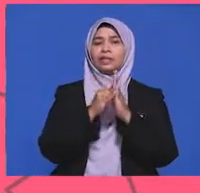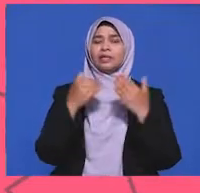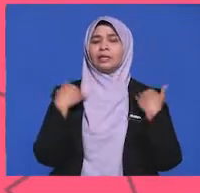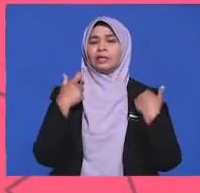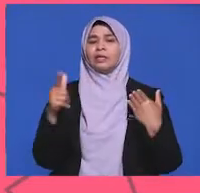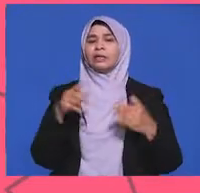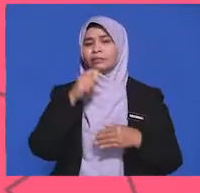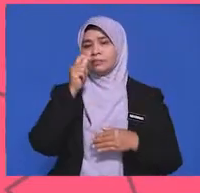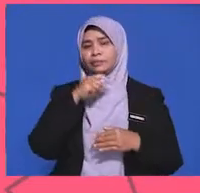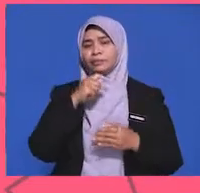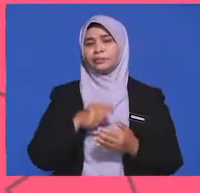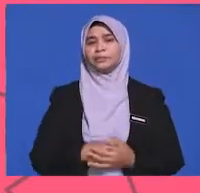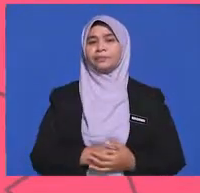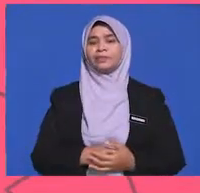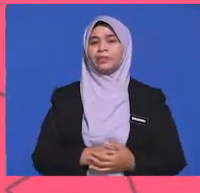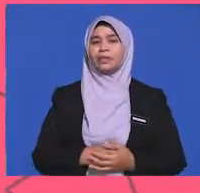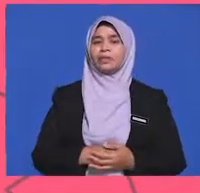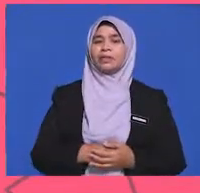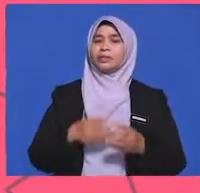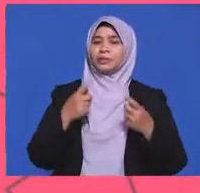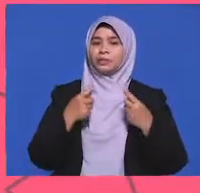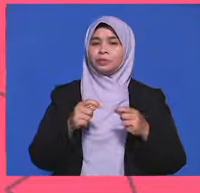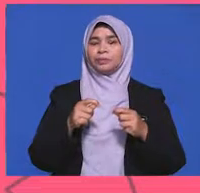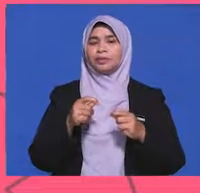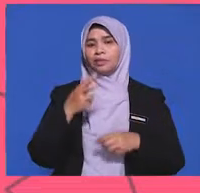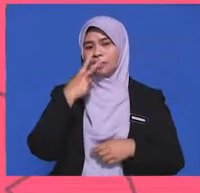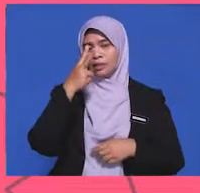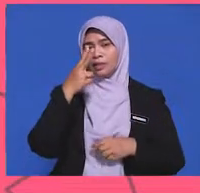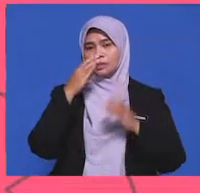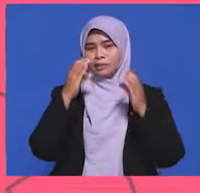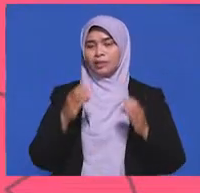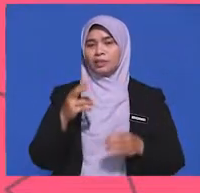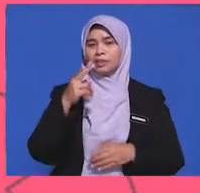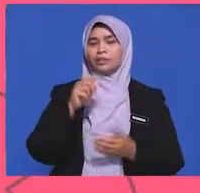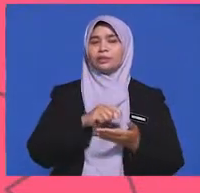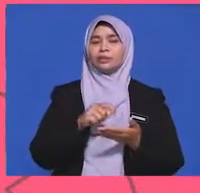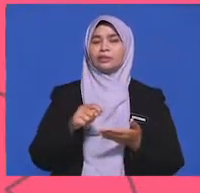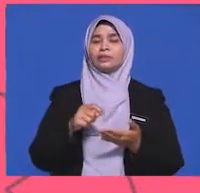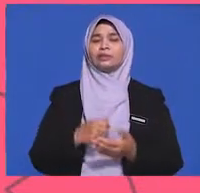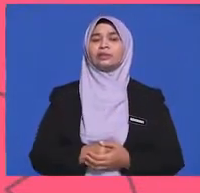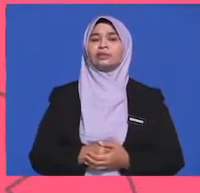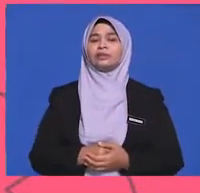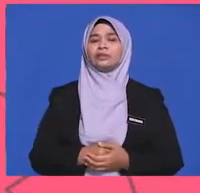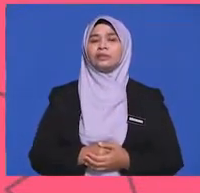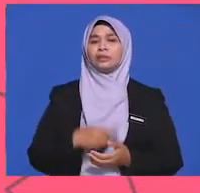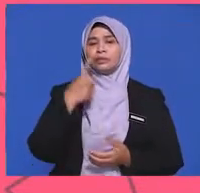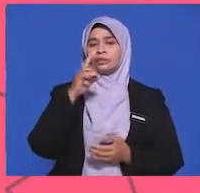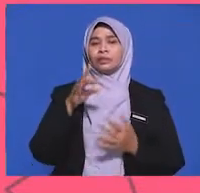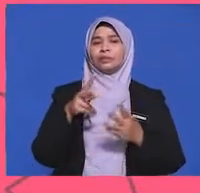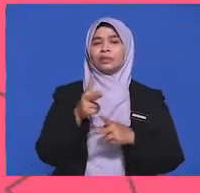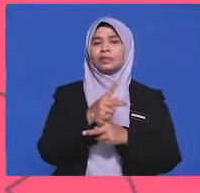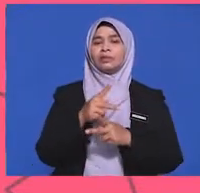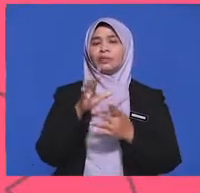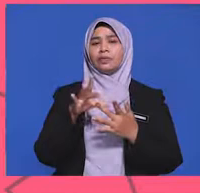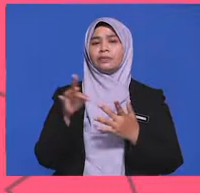adalah palsu. Cuba lihat cara menulis sudokod bagi struktur kawalan